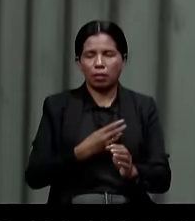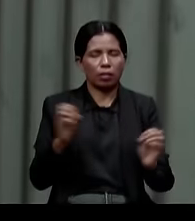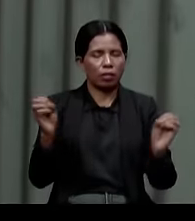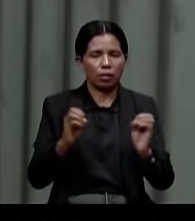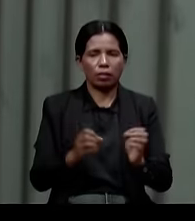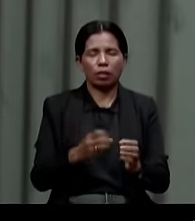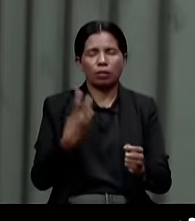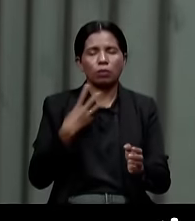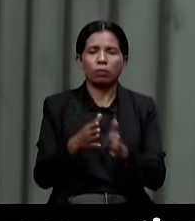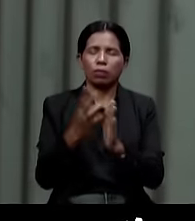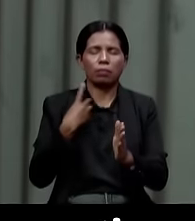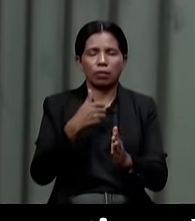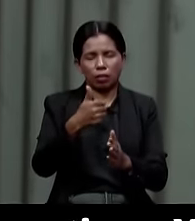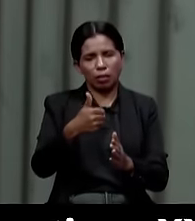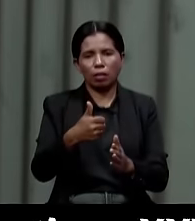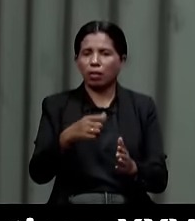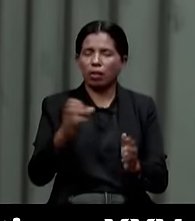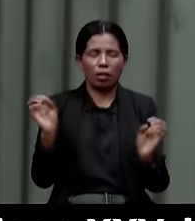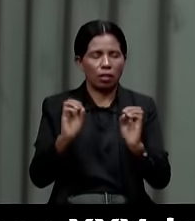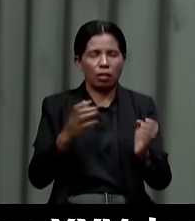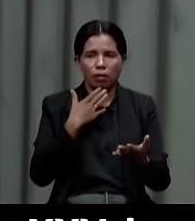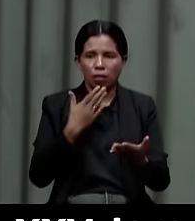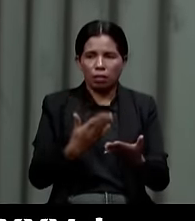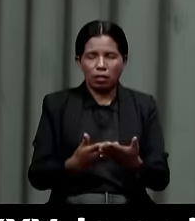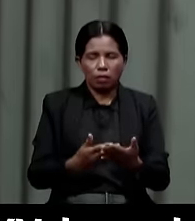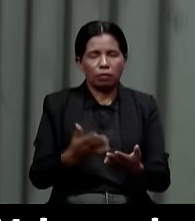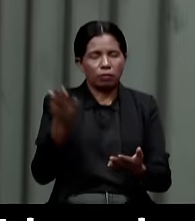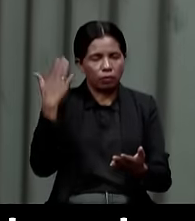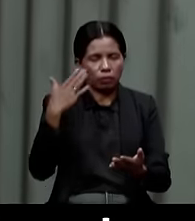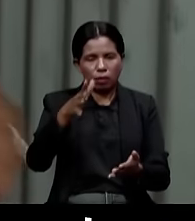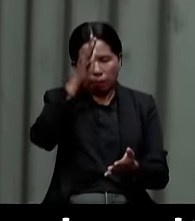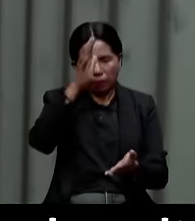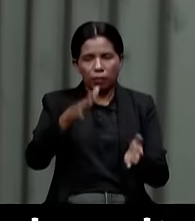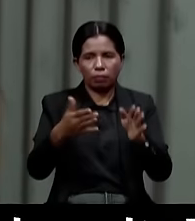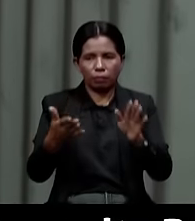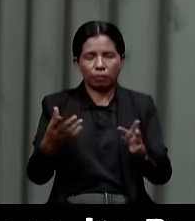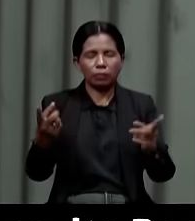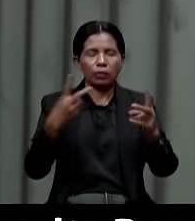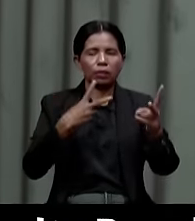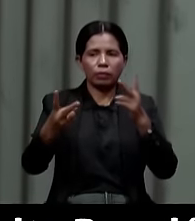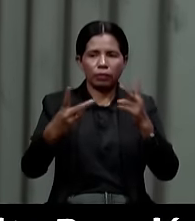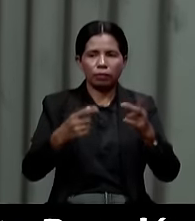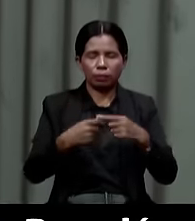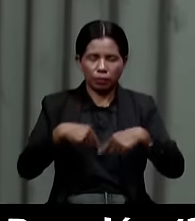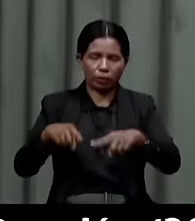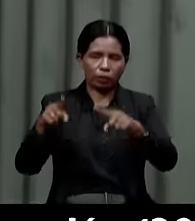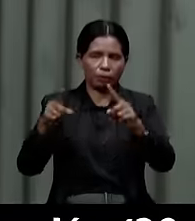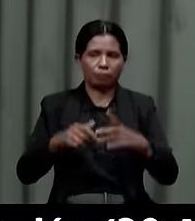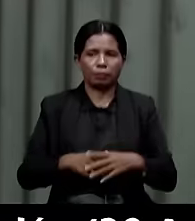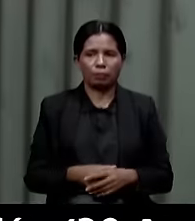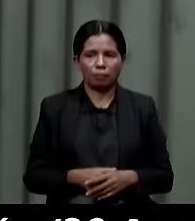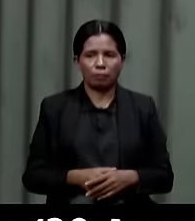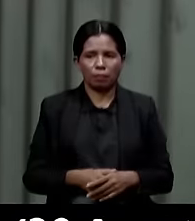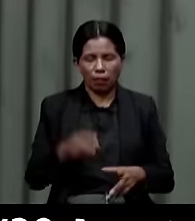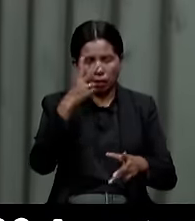usutira mi dia galae la mai sa durante pai mate ne masih ramai mai masih sebanyak ade mai baliu baliu de